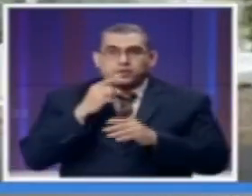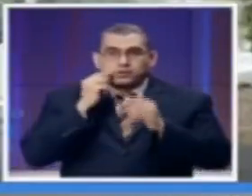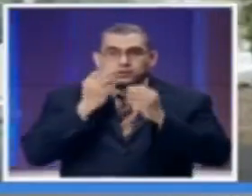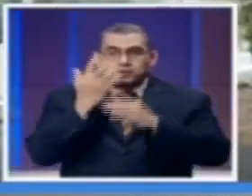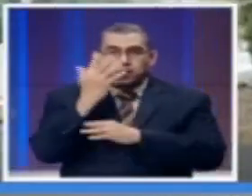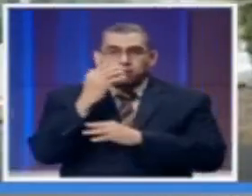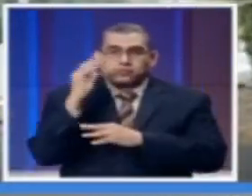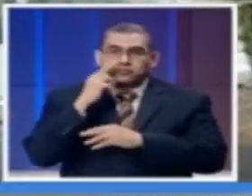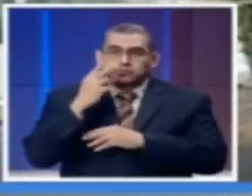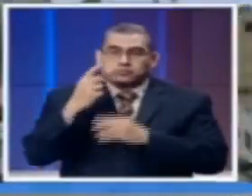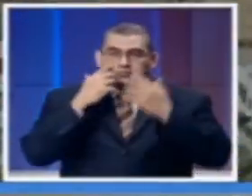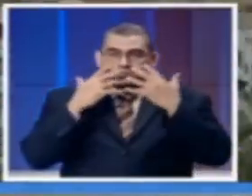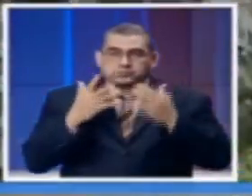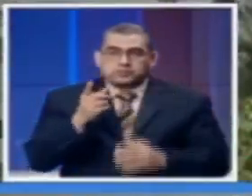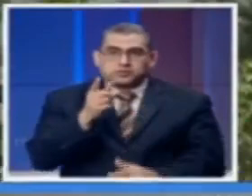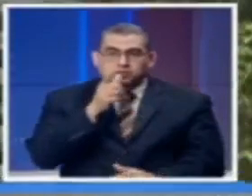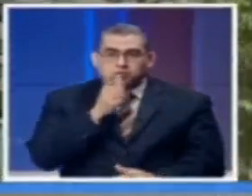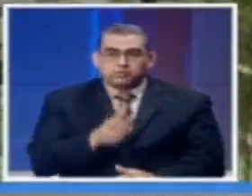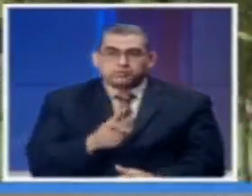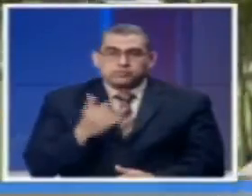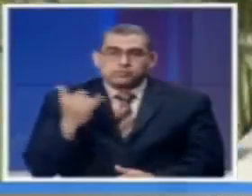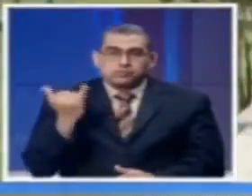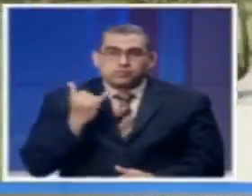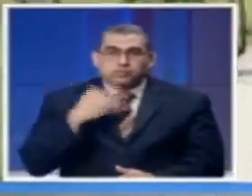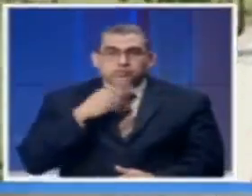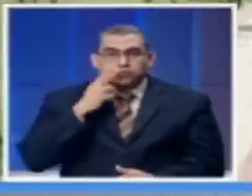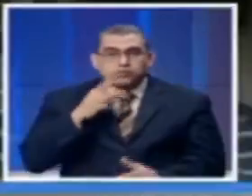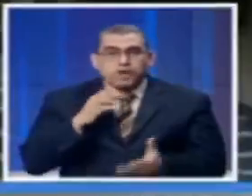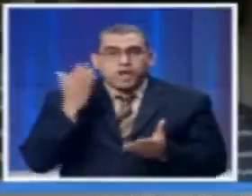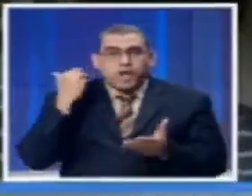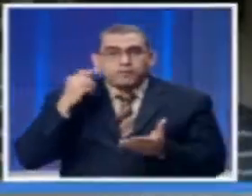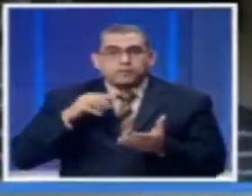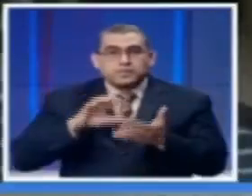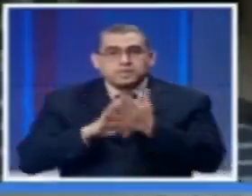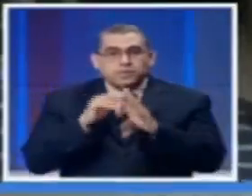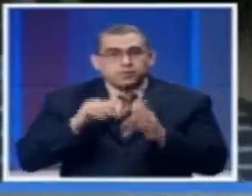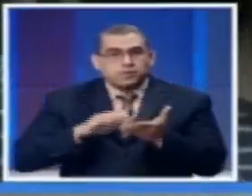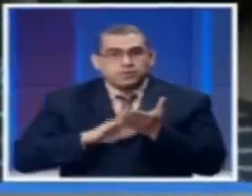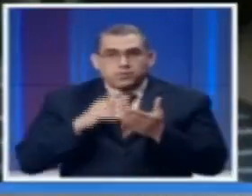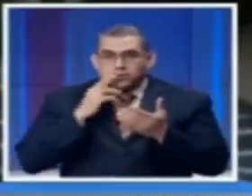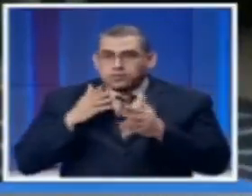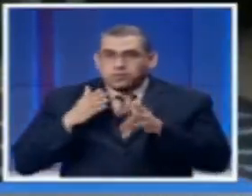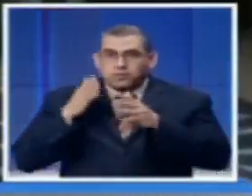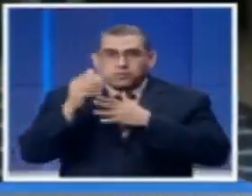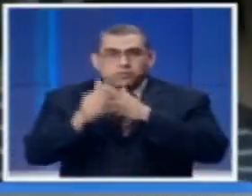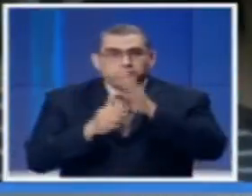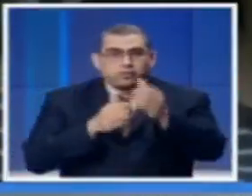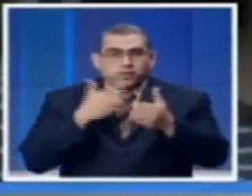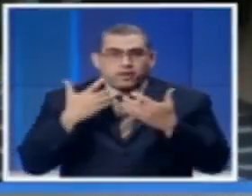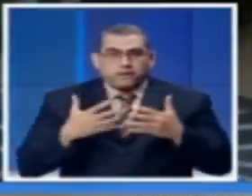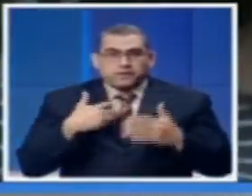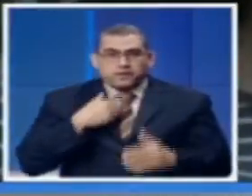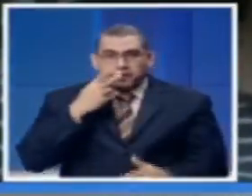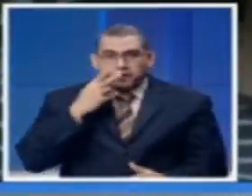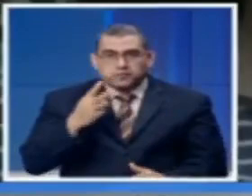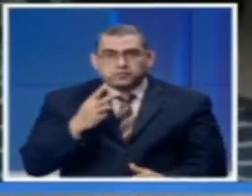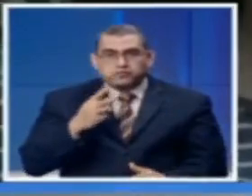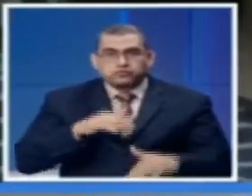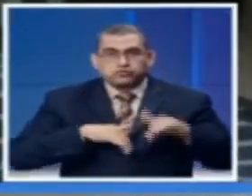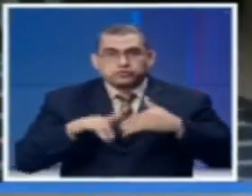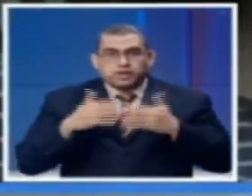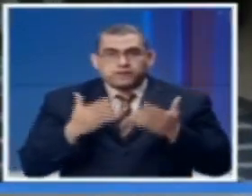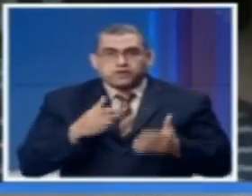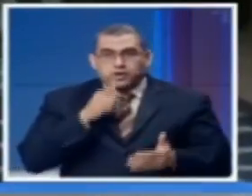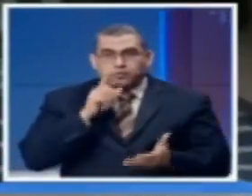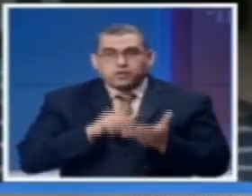يسر الناظرين. الزحمة خفت قوي وما بقاش فيه أصلا اللي هو ازدحام أو كده أصلا في الشوارع كلها، والدنيا